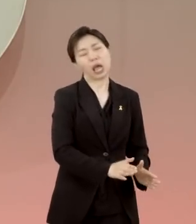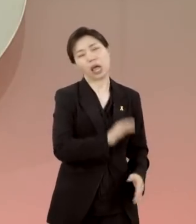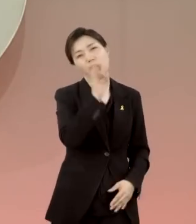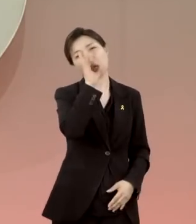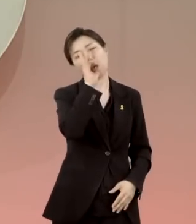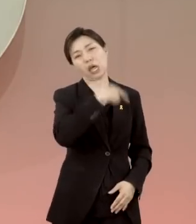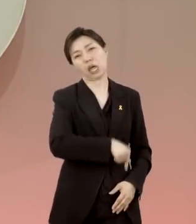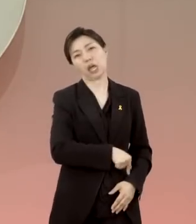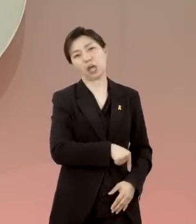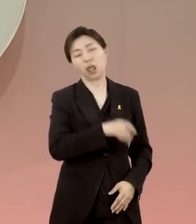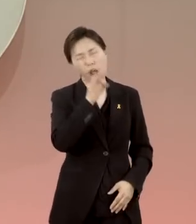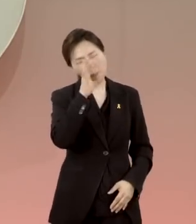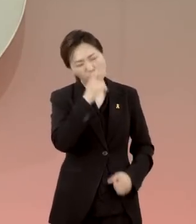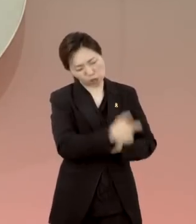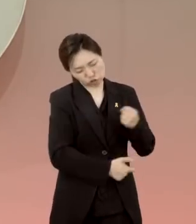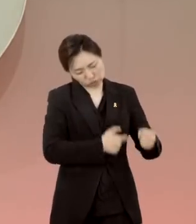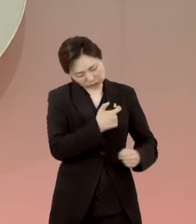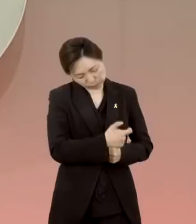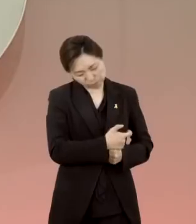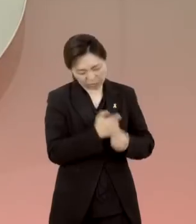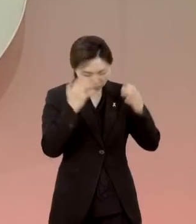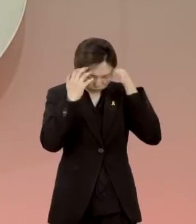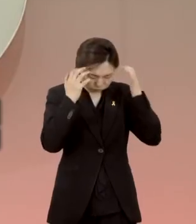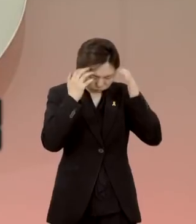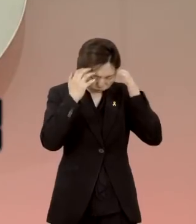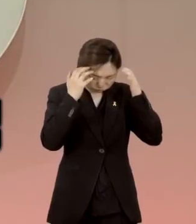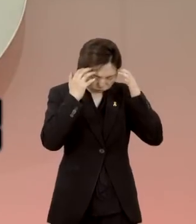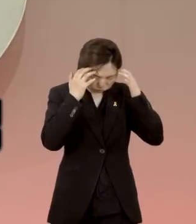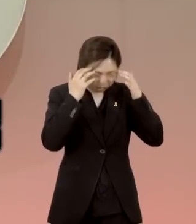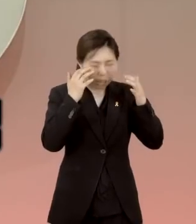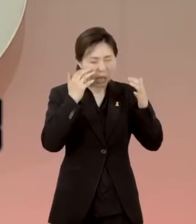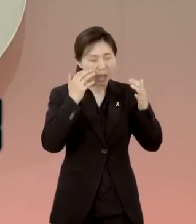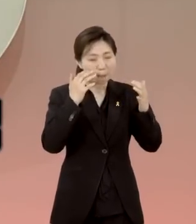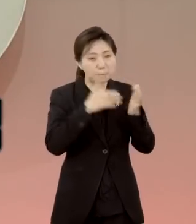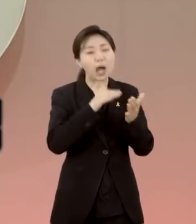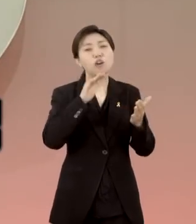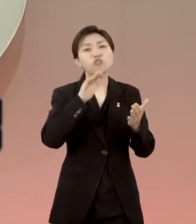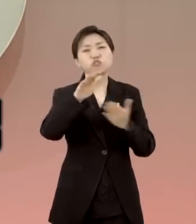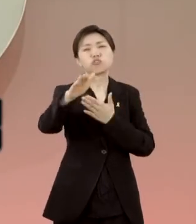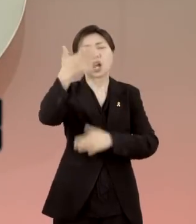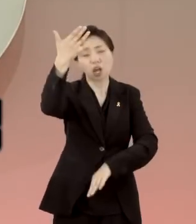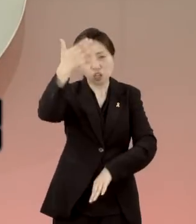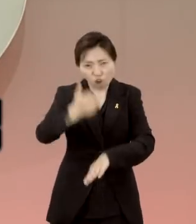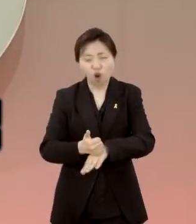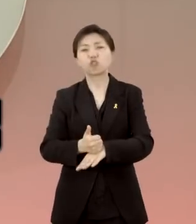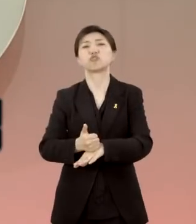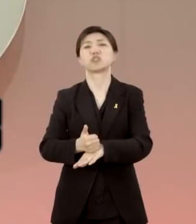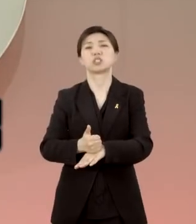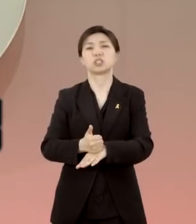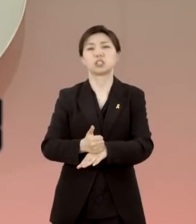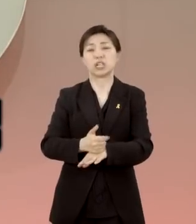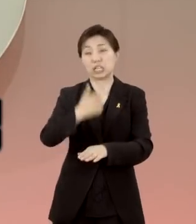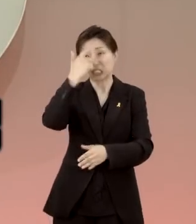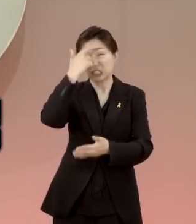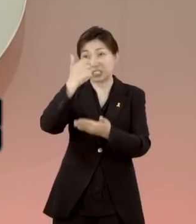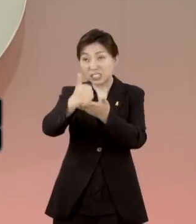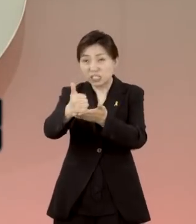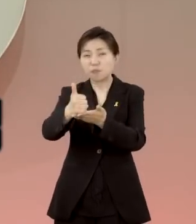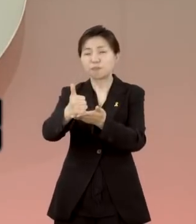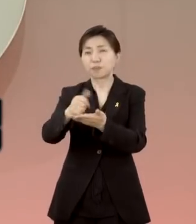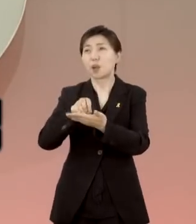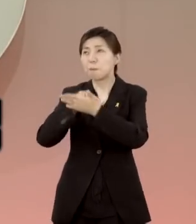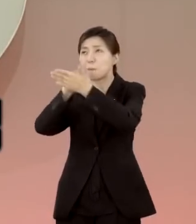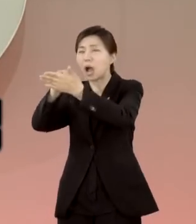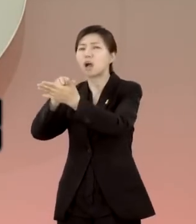60년 동안 엄마 뱃속에서 고생고생하다가 드디어 비로소 머리 깎고 출가해서